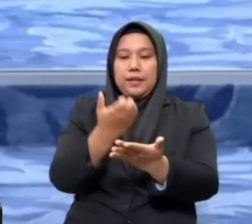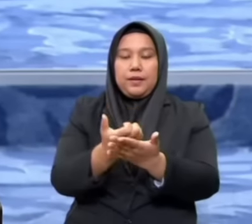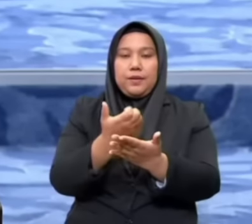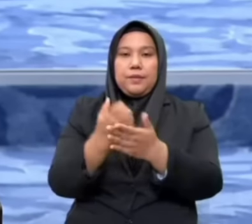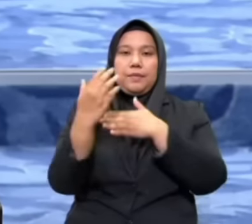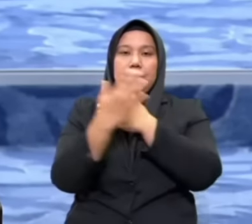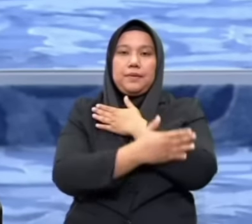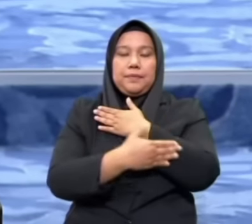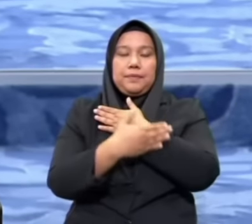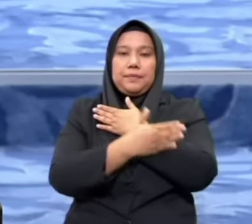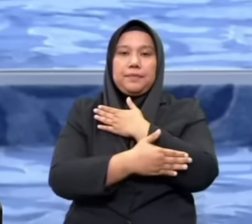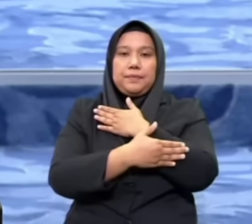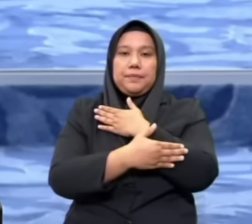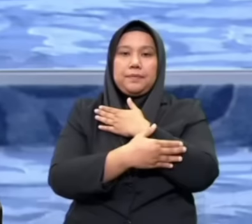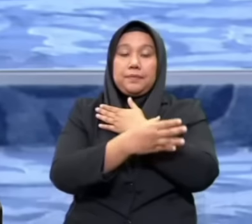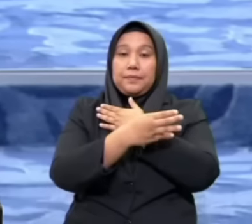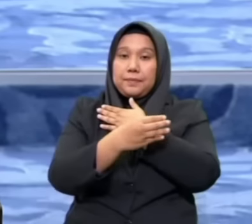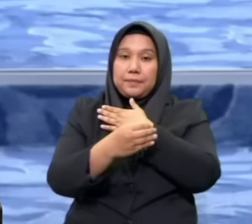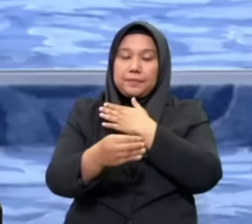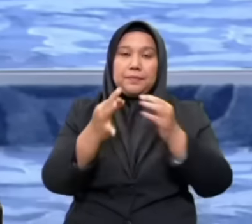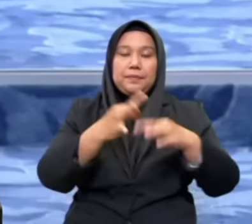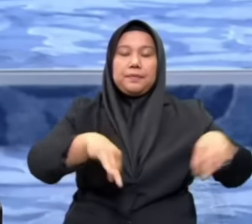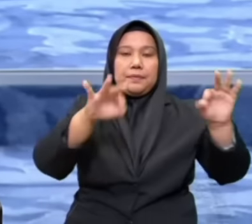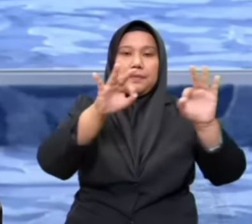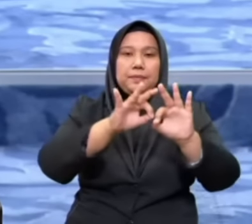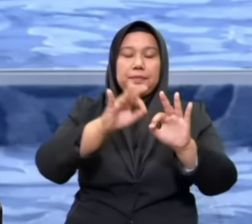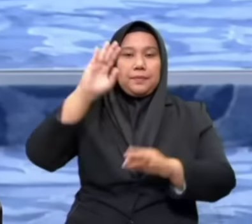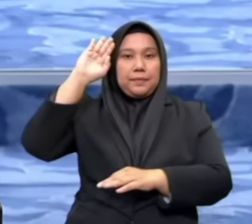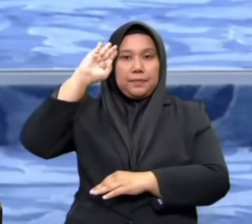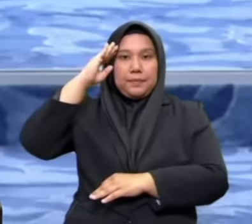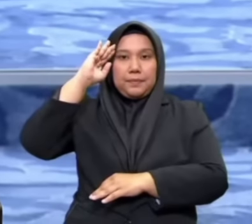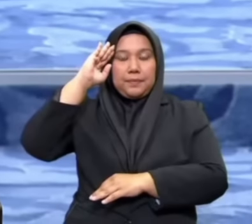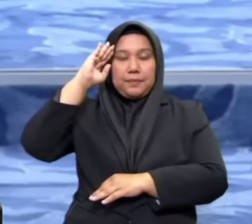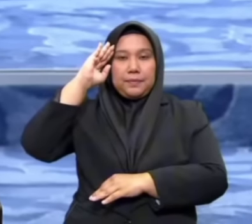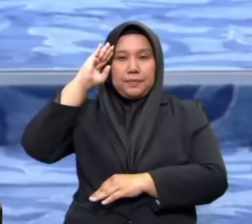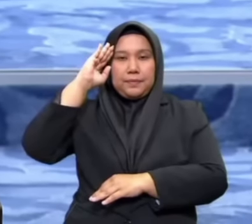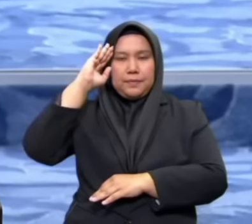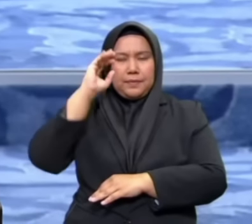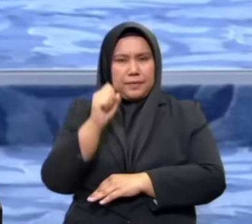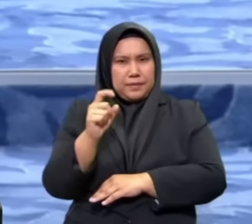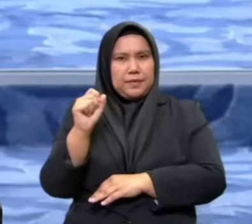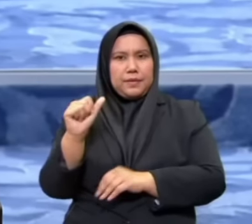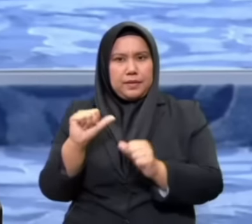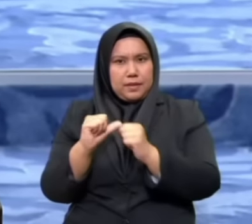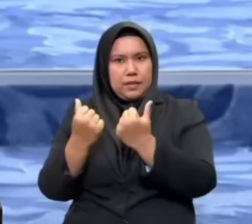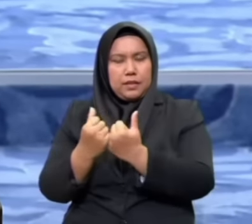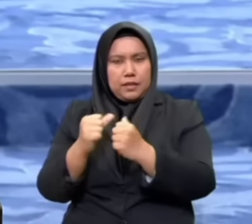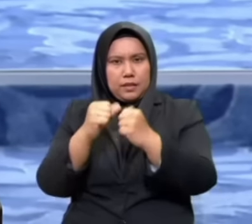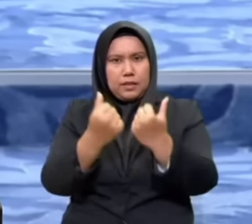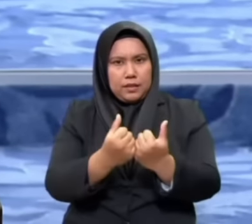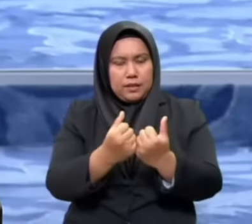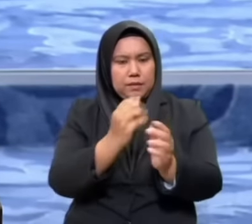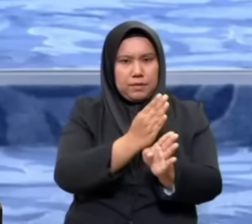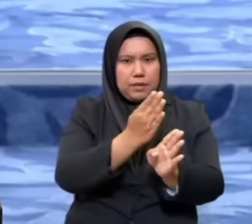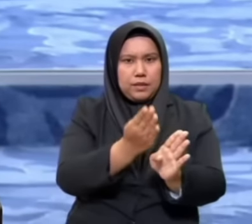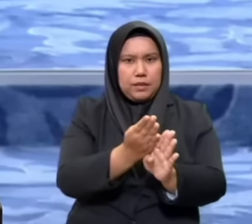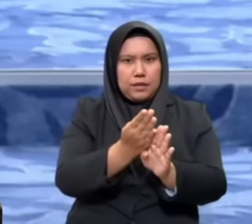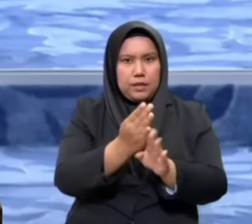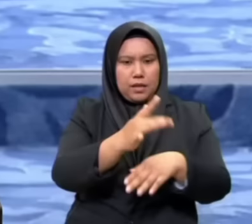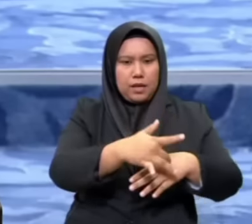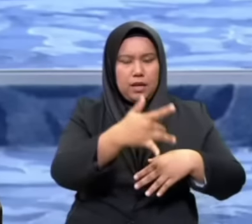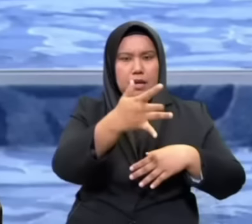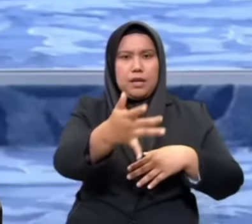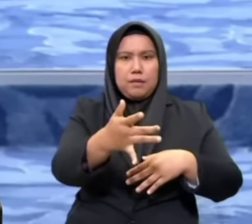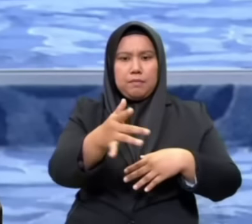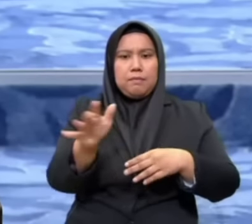negara dan kedudukan Bumi Putera. Kerana seringkali kadang-kadang agensi-agensi ini walaupun dibentuk pada peringkat awal untuk memenuhi keperluan